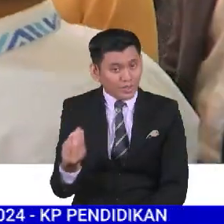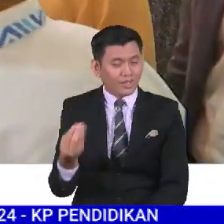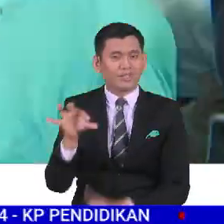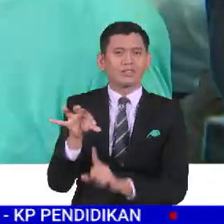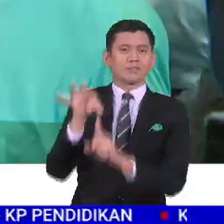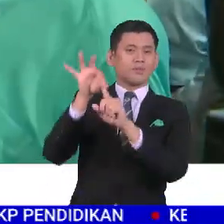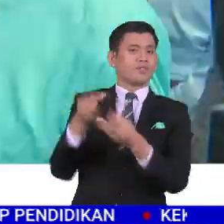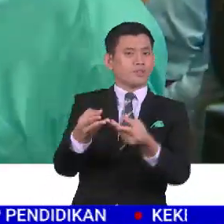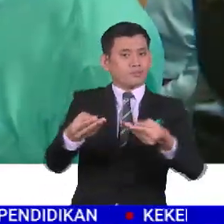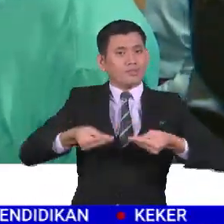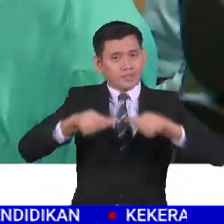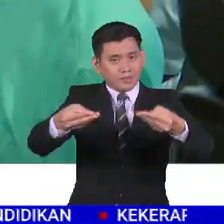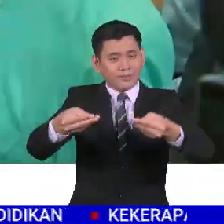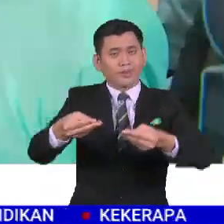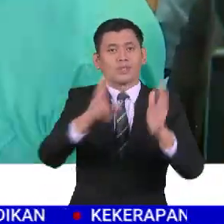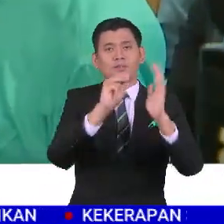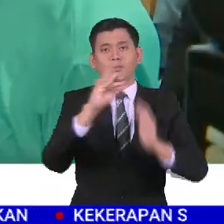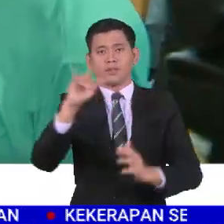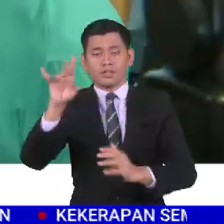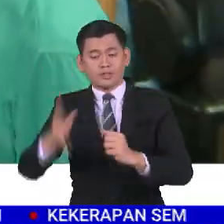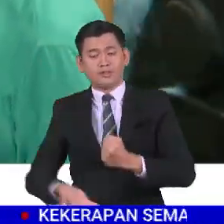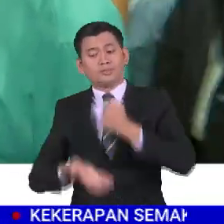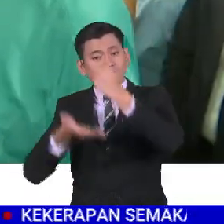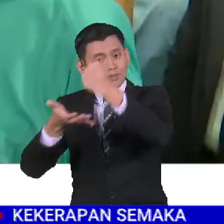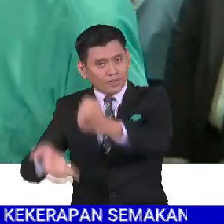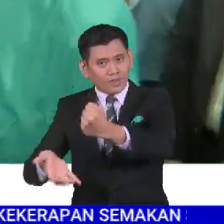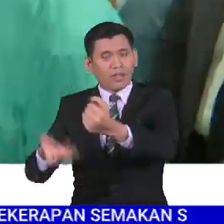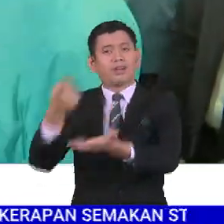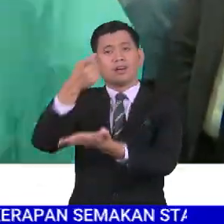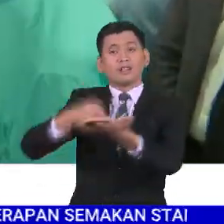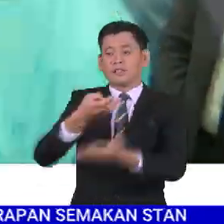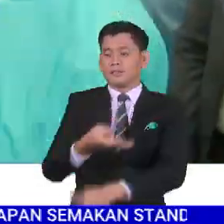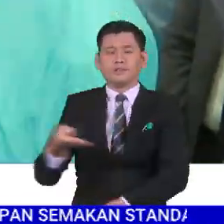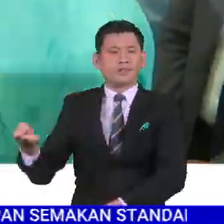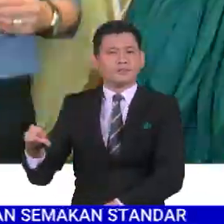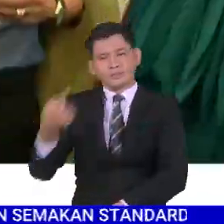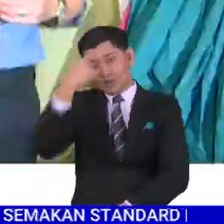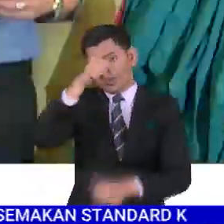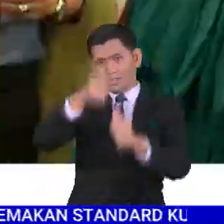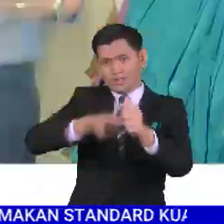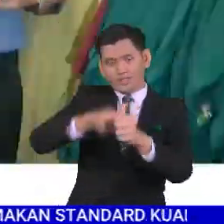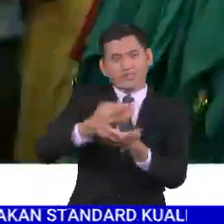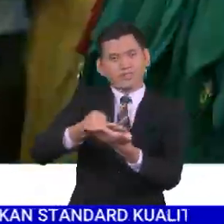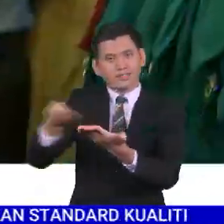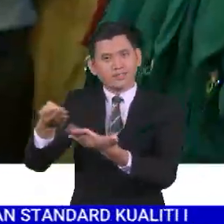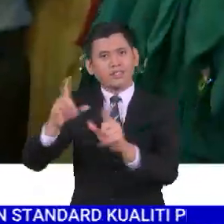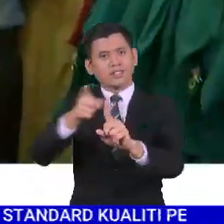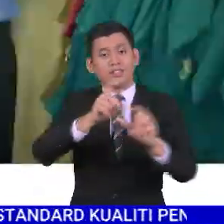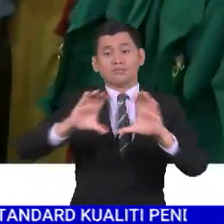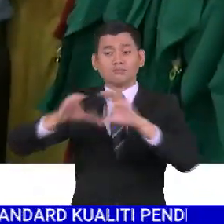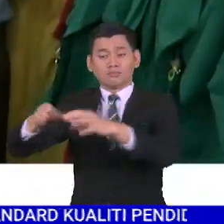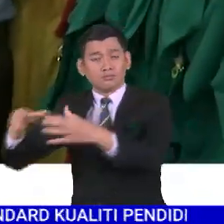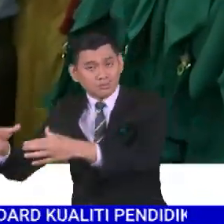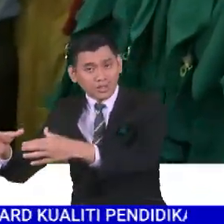golongan memerlukan, Maidin akan memperuntukkan sebahagian daripada nilai barangan bagi setiap pembelian kepada kumpulan